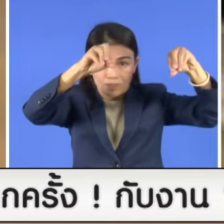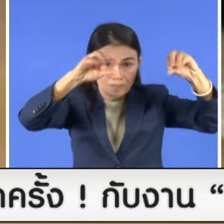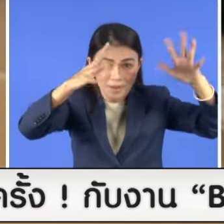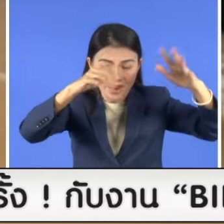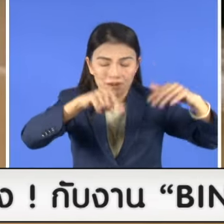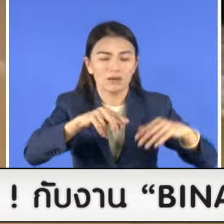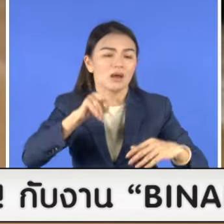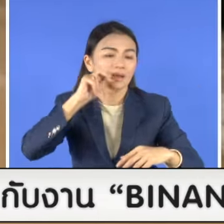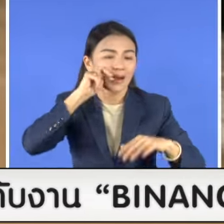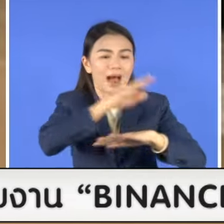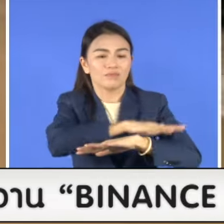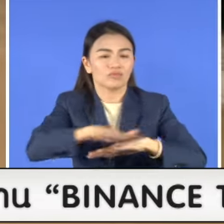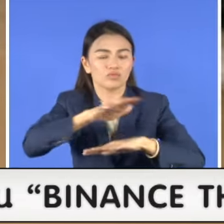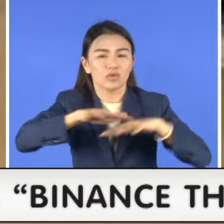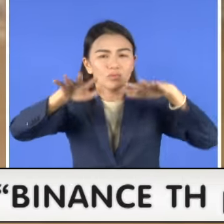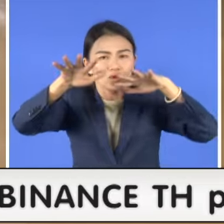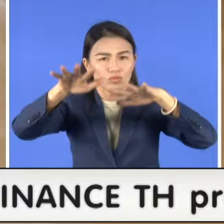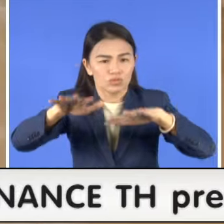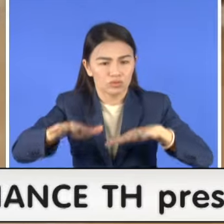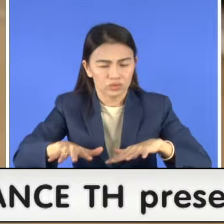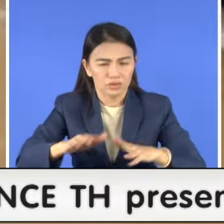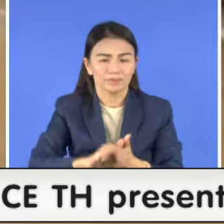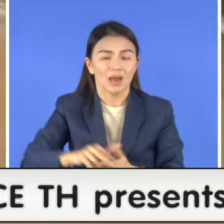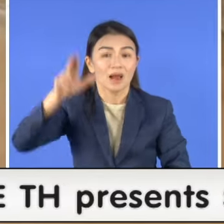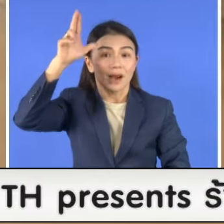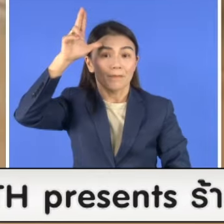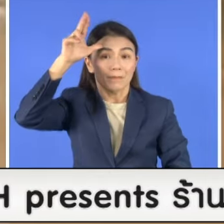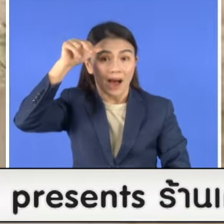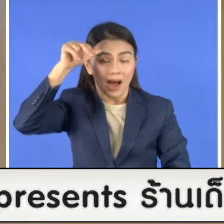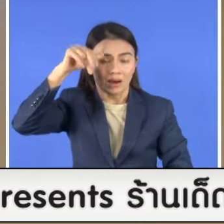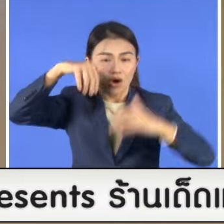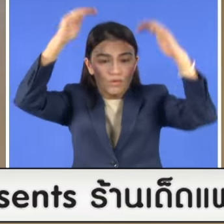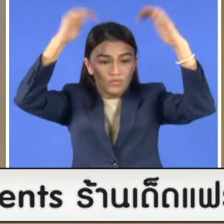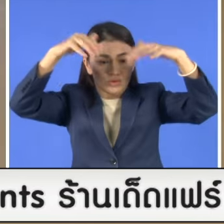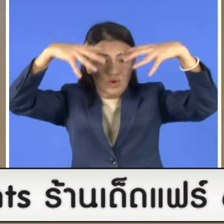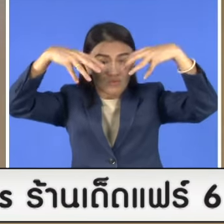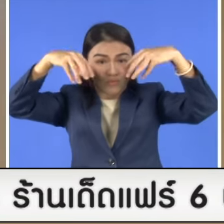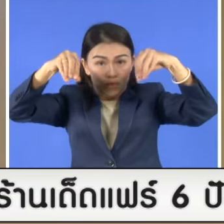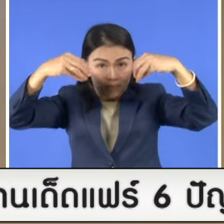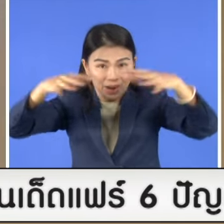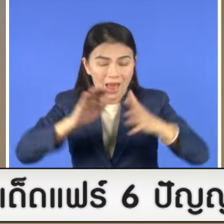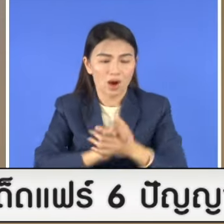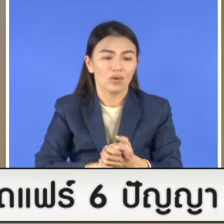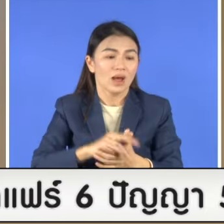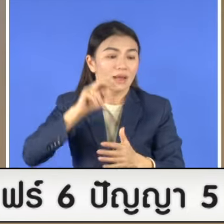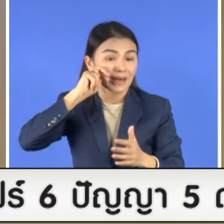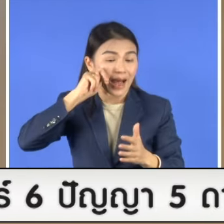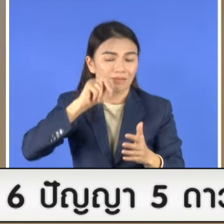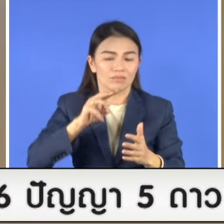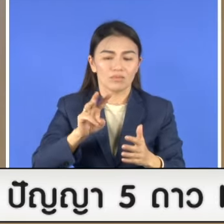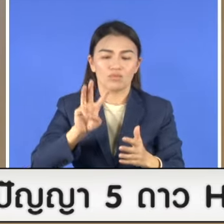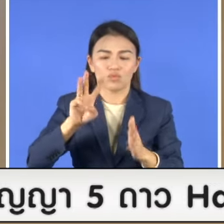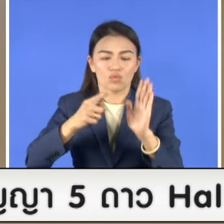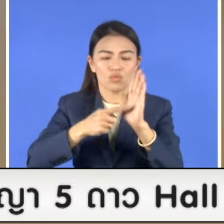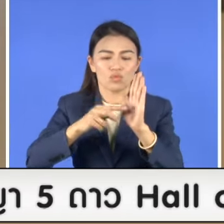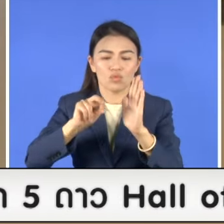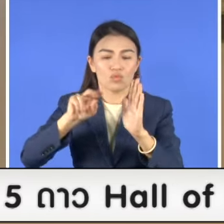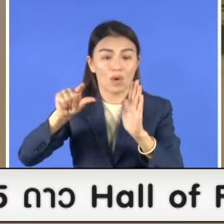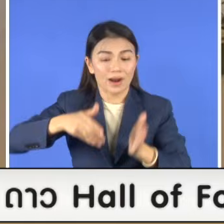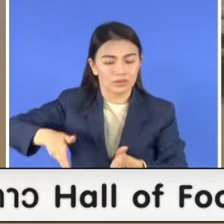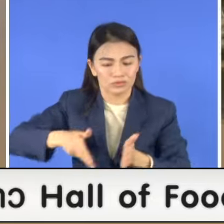เมืองลำปางเองหลังจากฝนหยุดตกและก็ระดับน้ำวังที่ไหลผ่านเริ่มลดลงโดยเฉพาะบริเวณสะพานแขวนท่าน้ำ